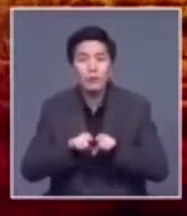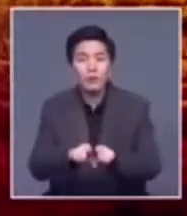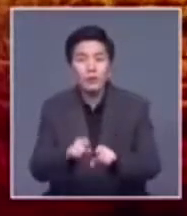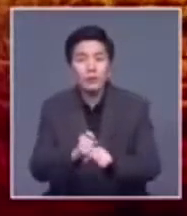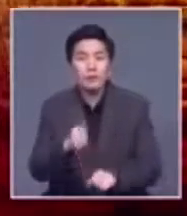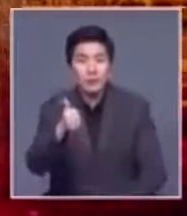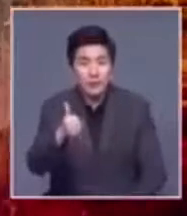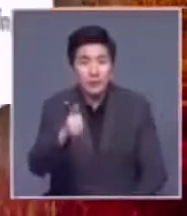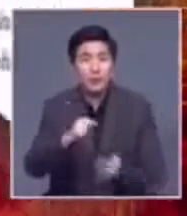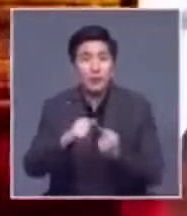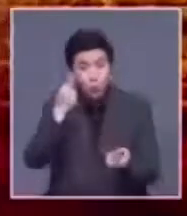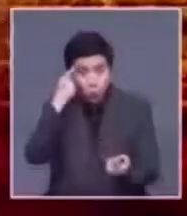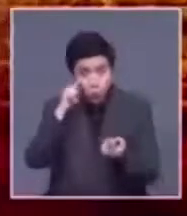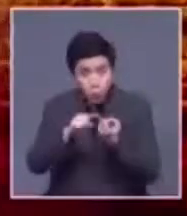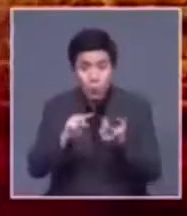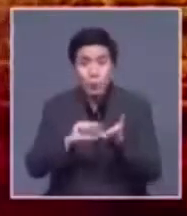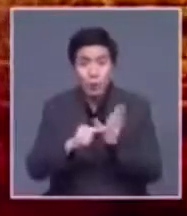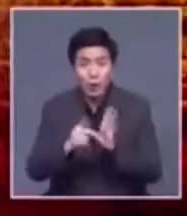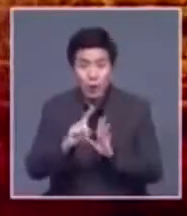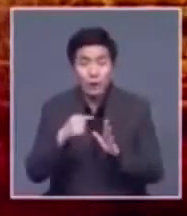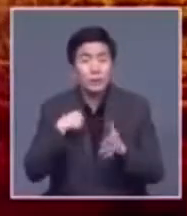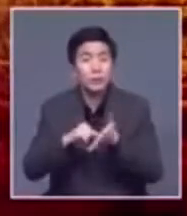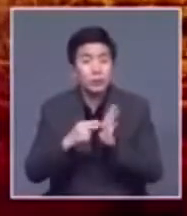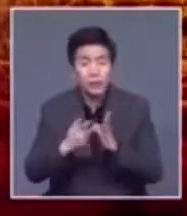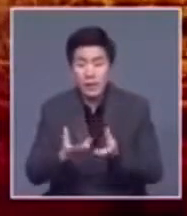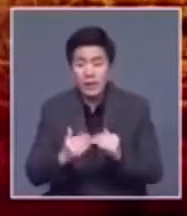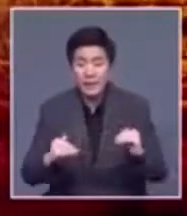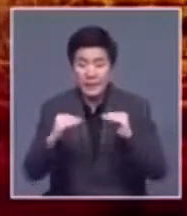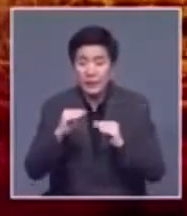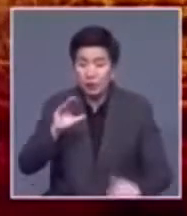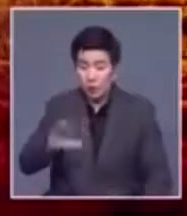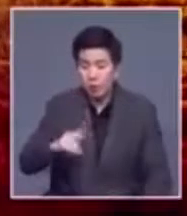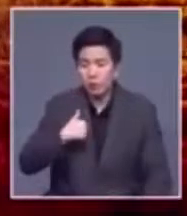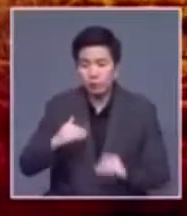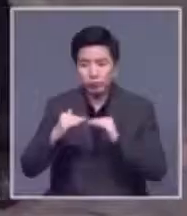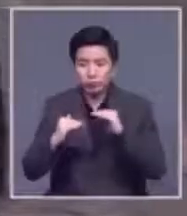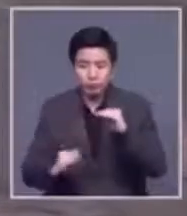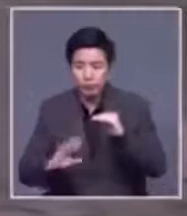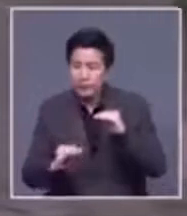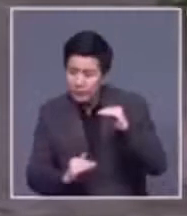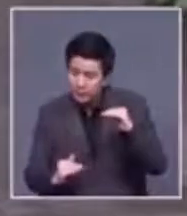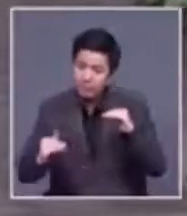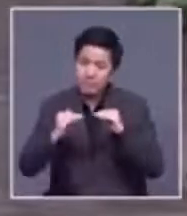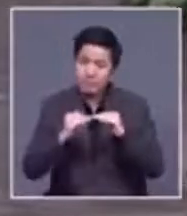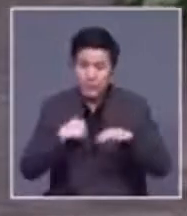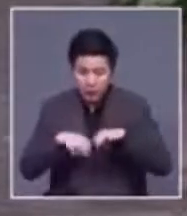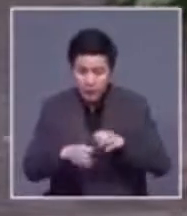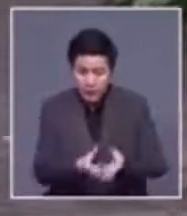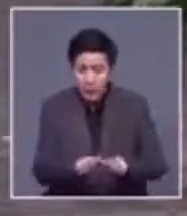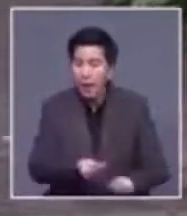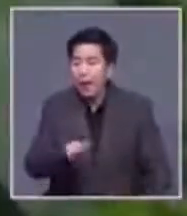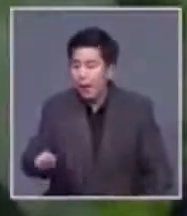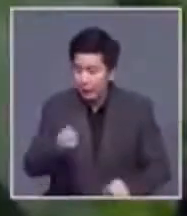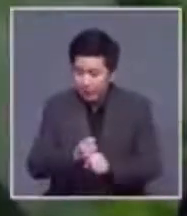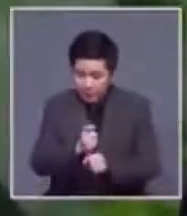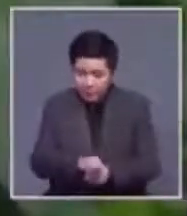คือจุดประสงค์ก็คือไม่ใช่การที่จะไปริดรอนสิทธิ์ของประชาชนประชาชนต้องอยู่ได้ด้วยเรามีจัดสรรนะคะอย่างตัวอย่